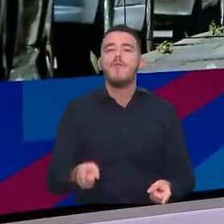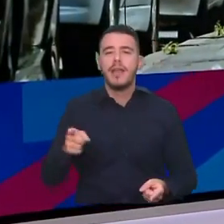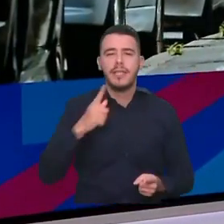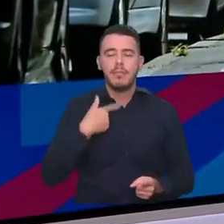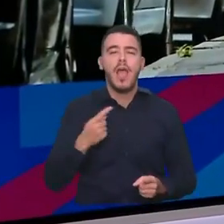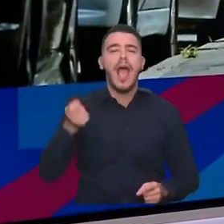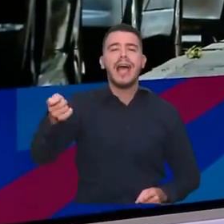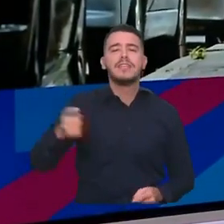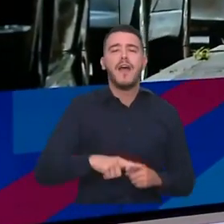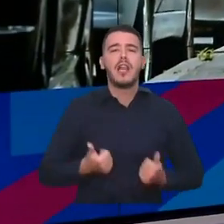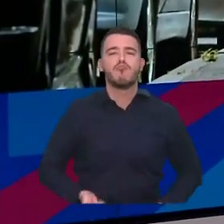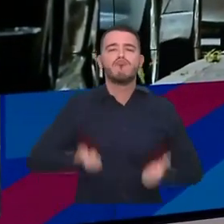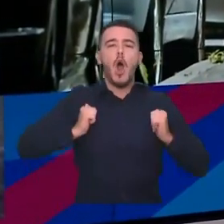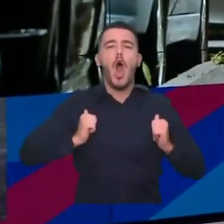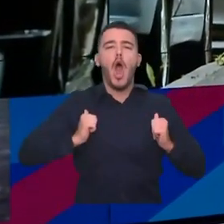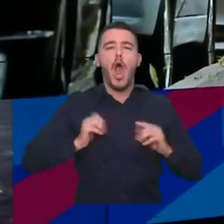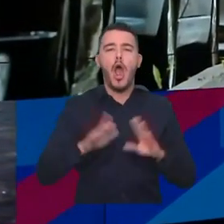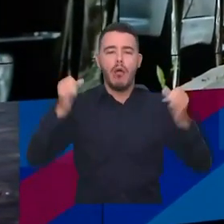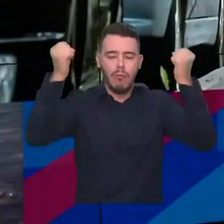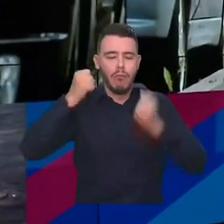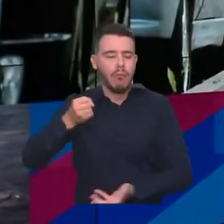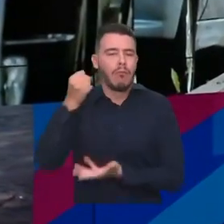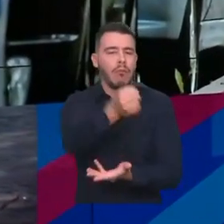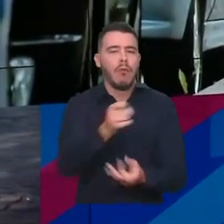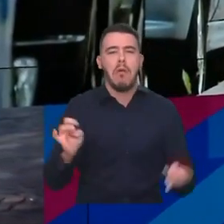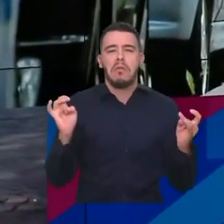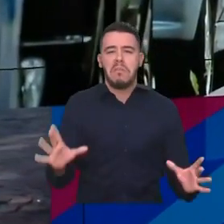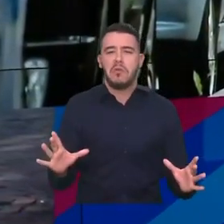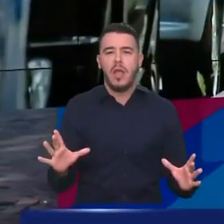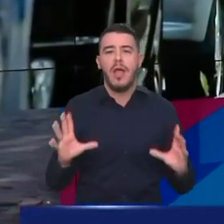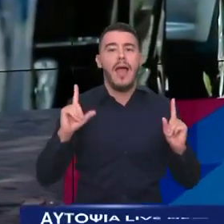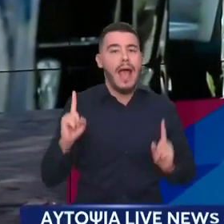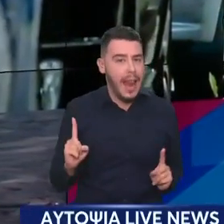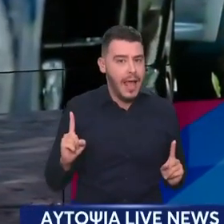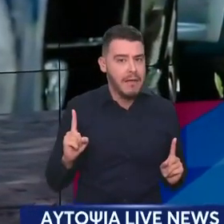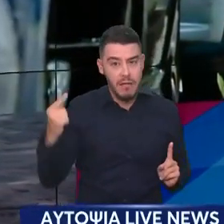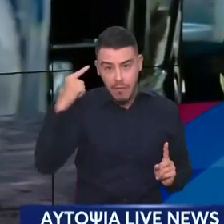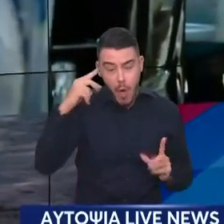άνθρωπο που πλήρωνε. Αλλά είναι μια απόφαση η οποία πλήττει ευθέως την έννοια της ασφάλισης.